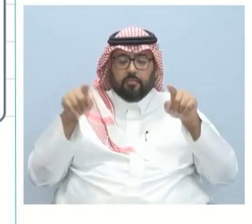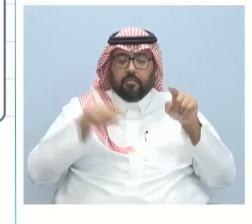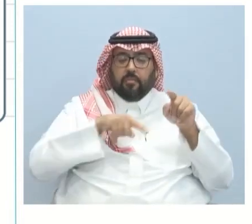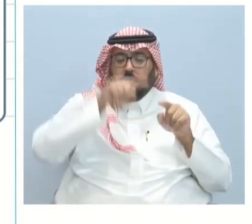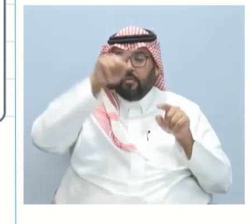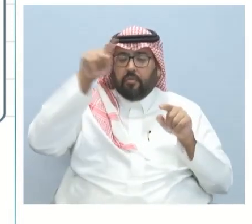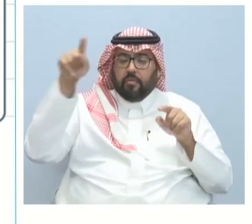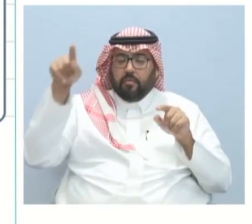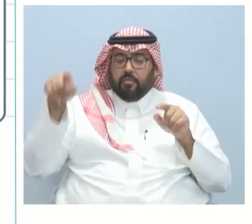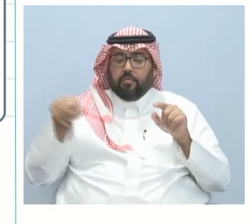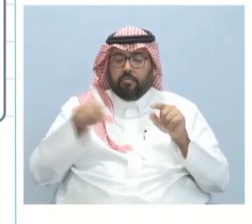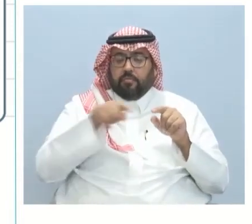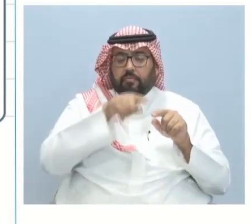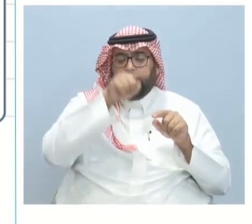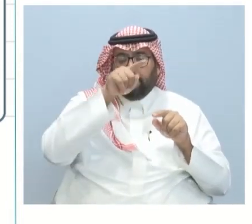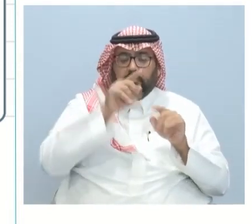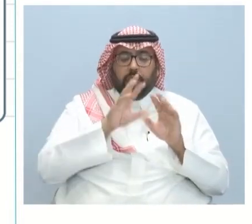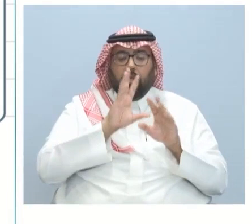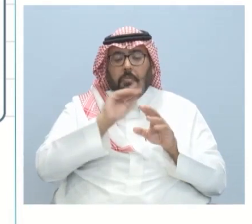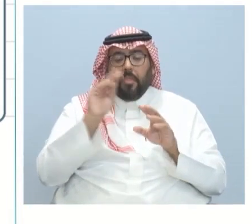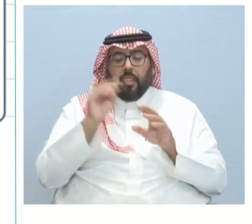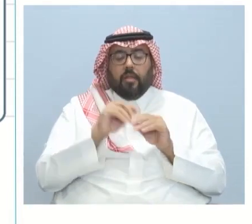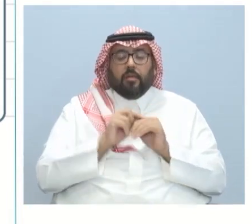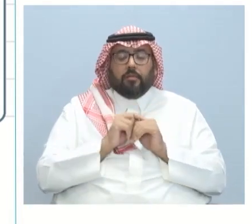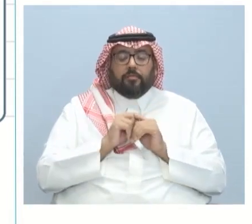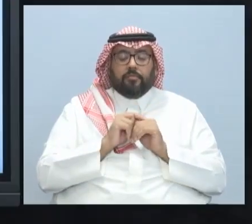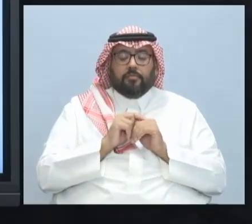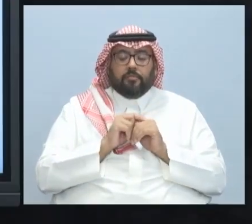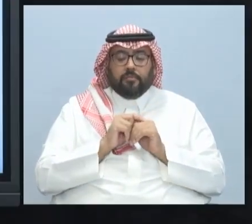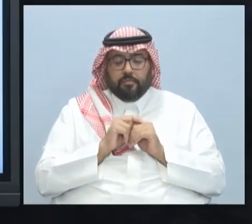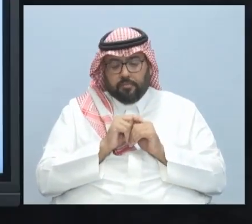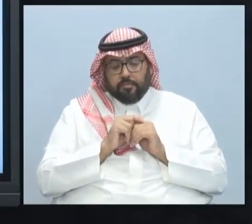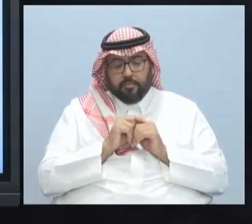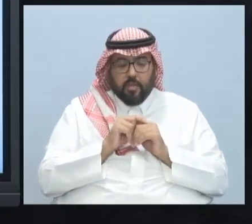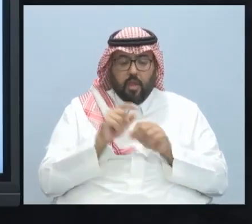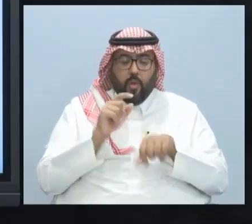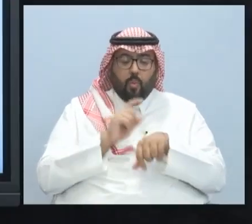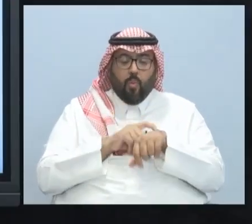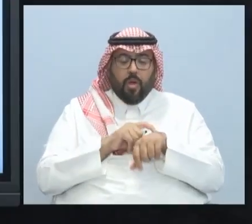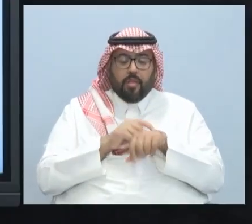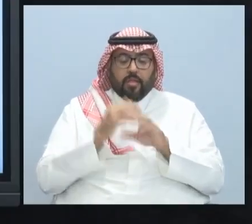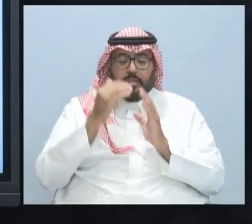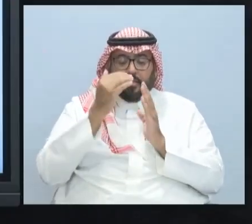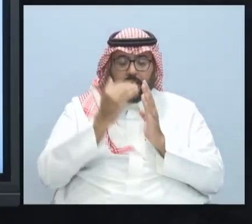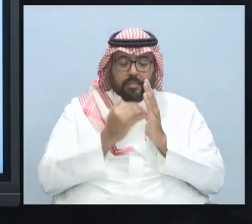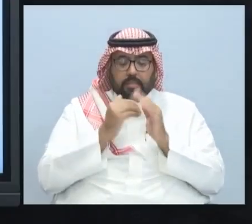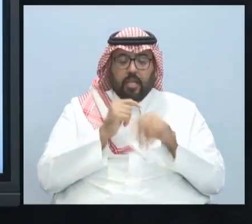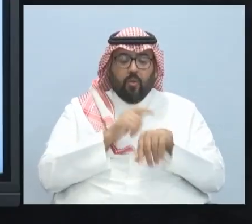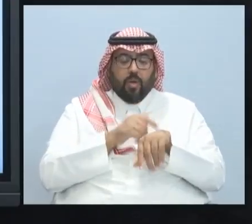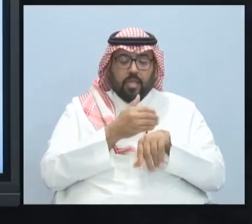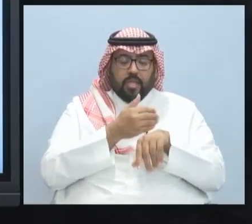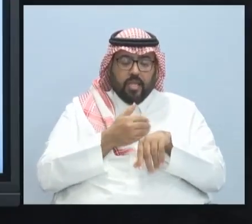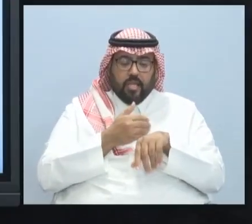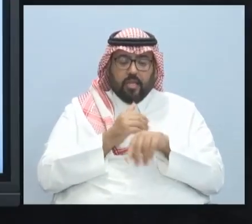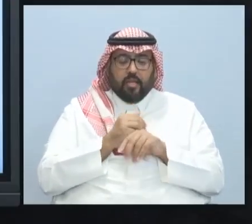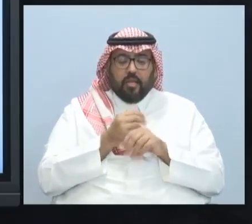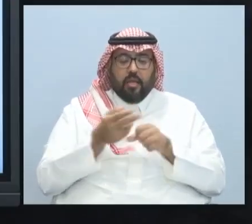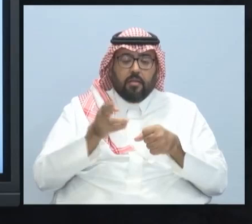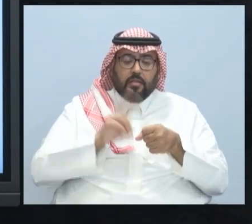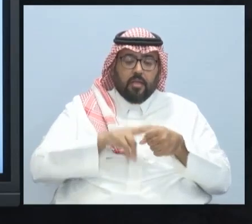ستحقق نفس النتيجه في هذا المثال ولكن بوقت اقصر باستخدام لبنه تكرار